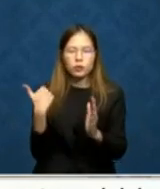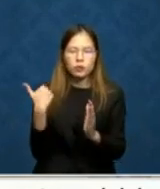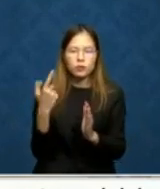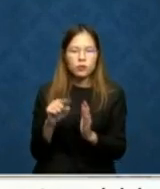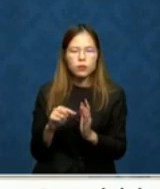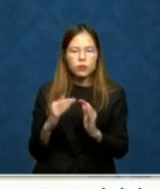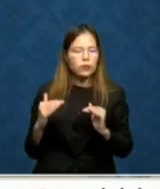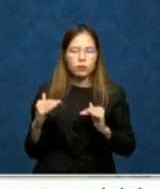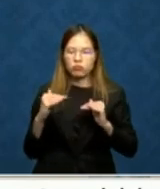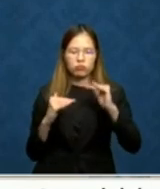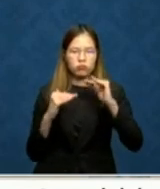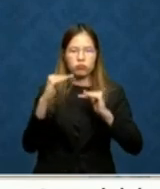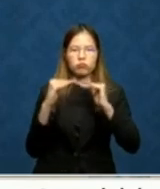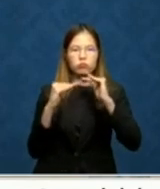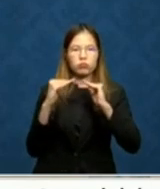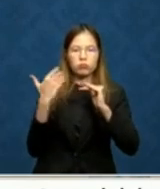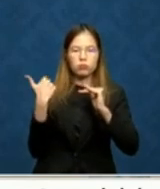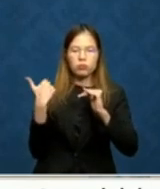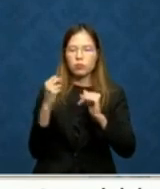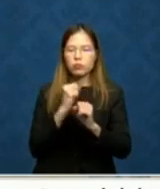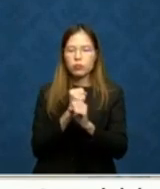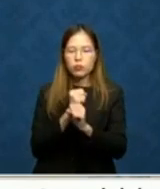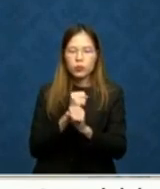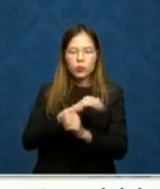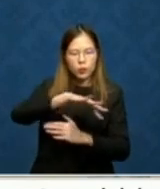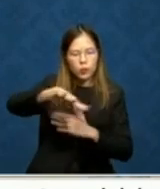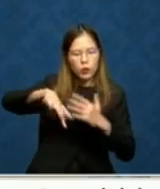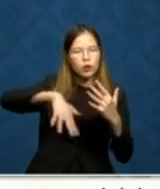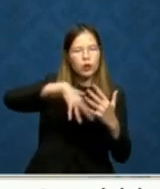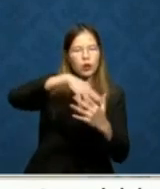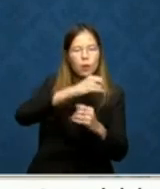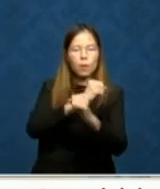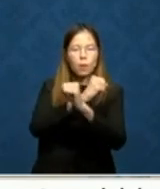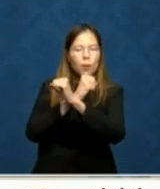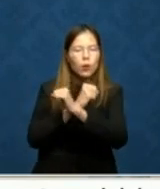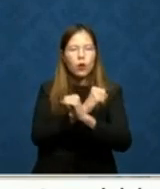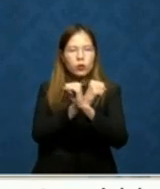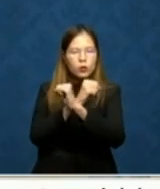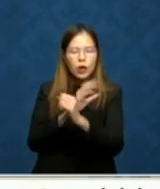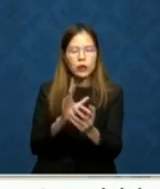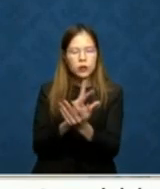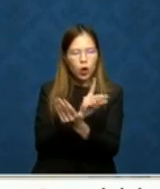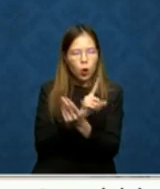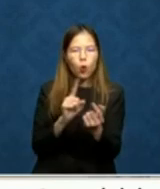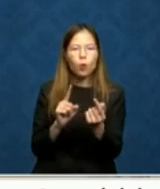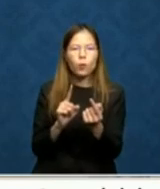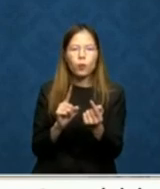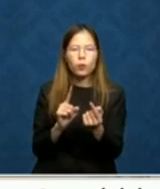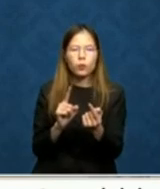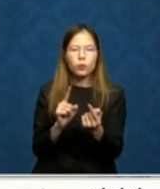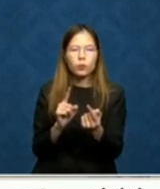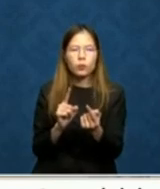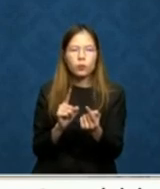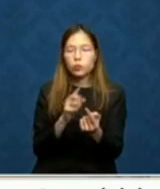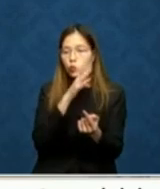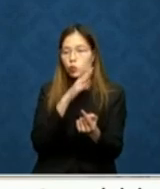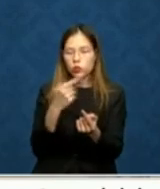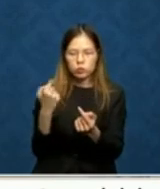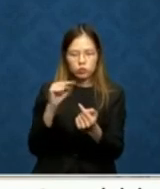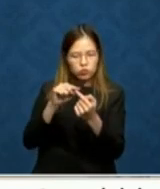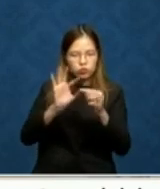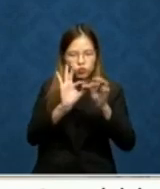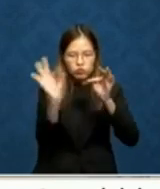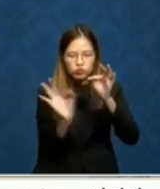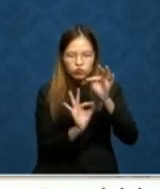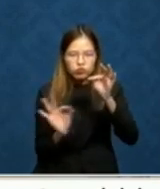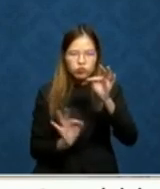ความไม่เท่าเทียมทางเพศและสร้างสภาพแวดล้อมที่ปลอดภัยให้เกิดขึ้นในสังคมนี้ค่ะก่อนที่จะไปถึงเนื้อหาสา